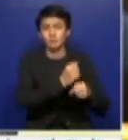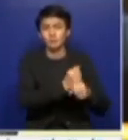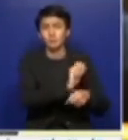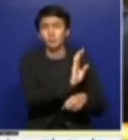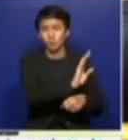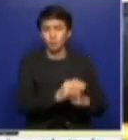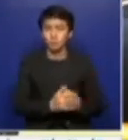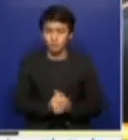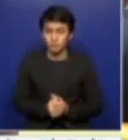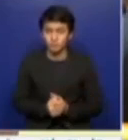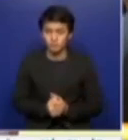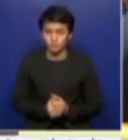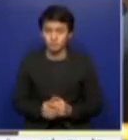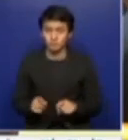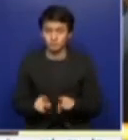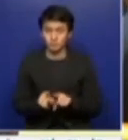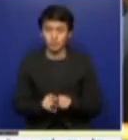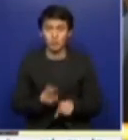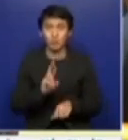เป็นรปจ.